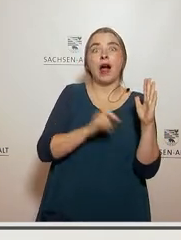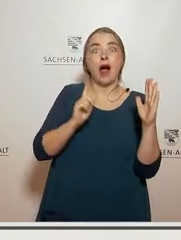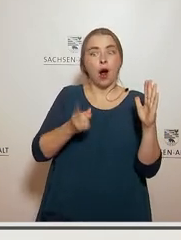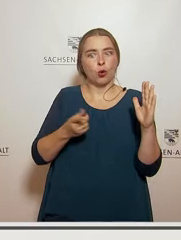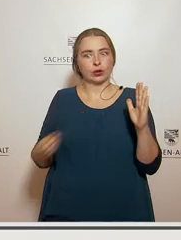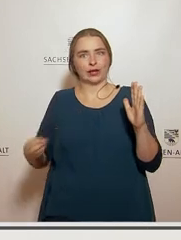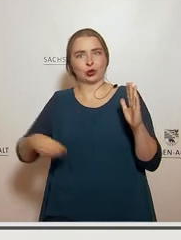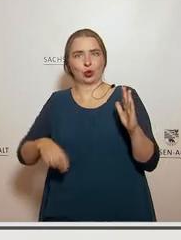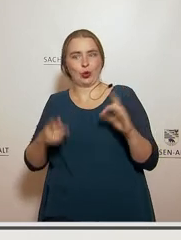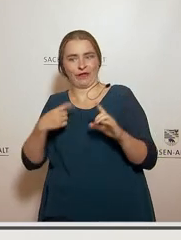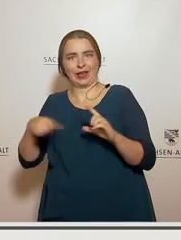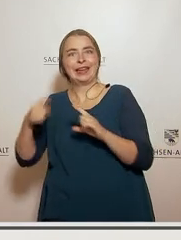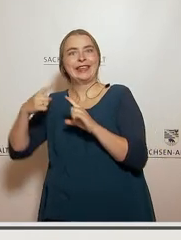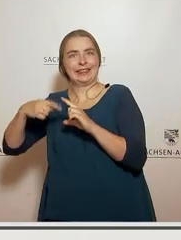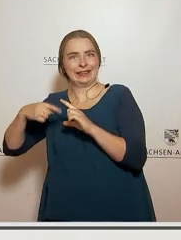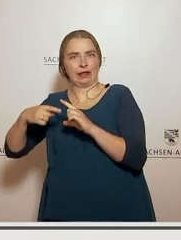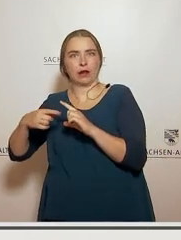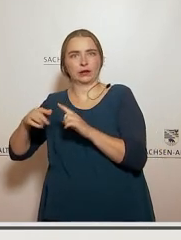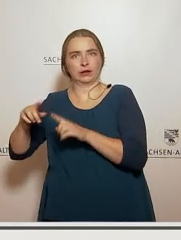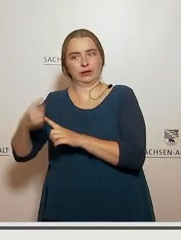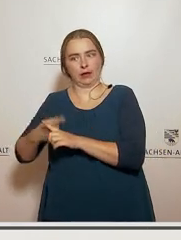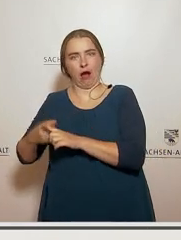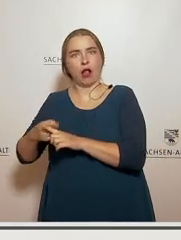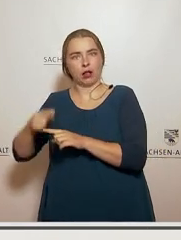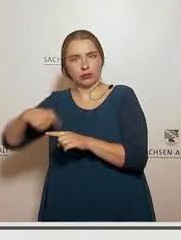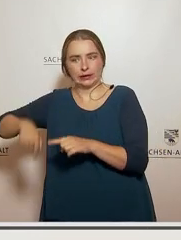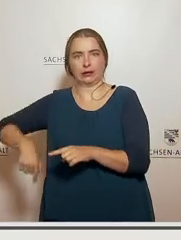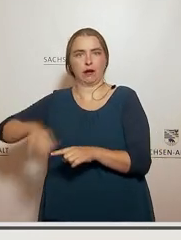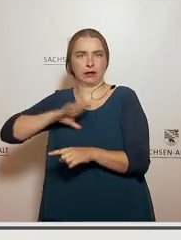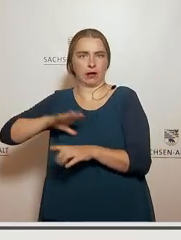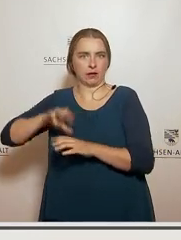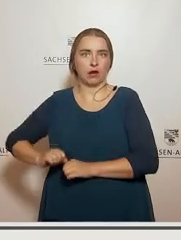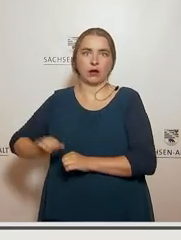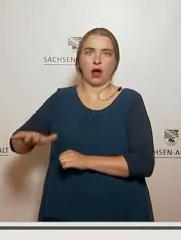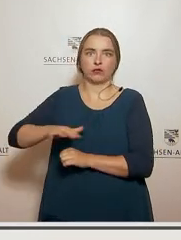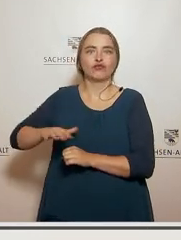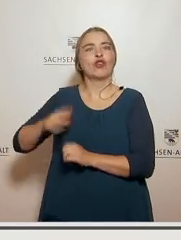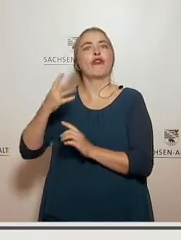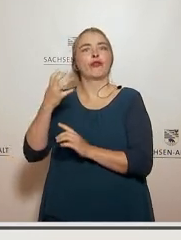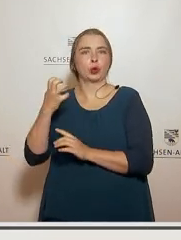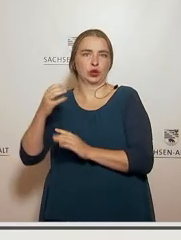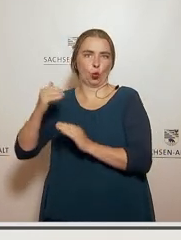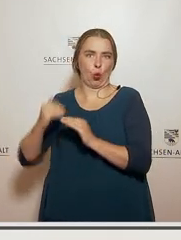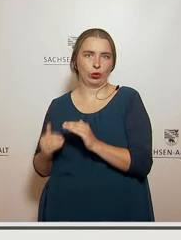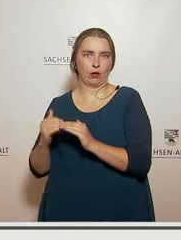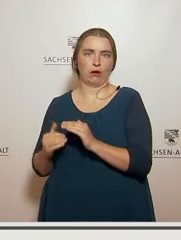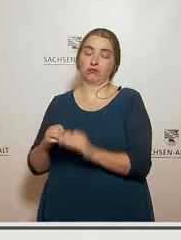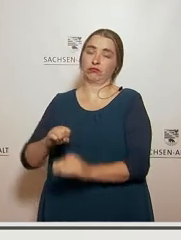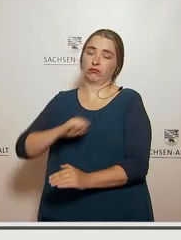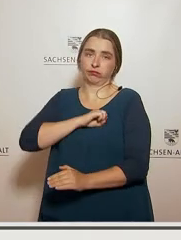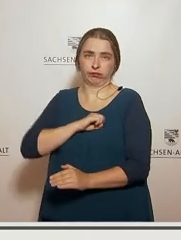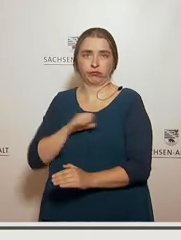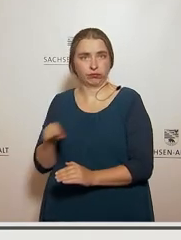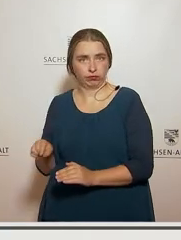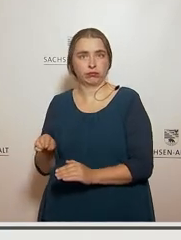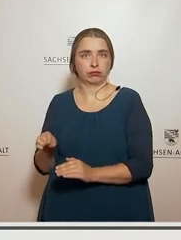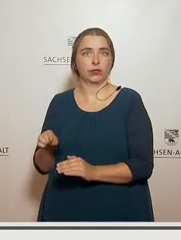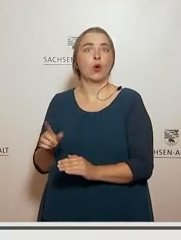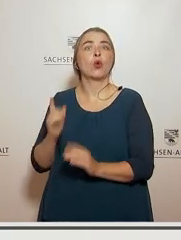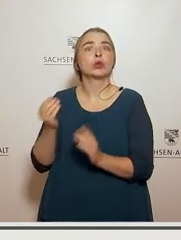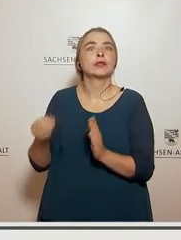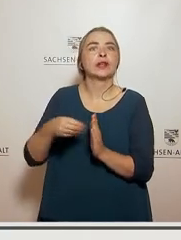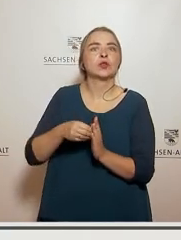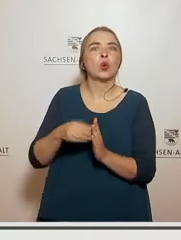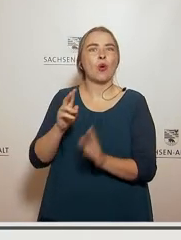sehr niedrig. Und nach unserem Lagebericht wissen Sie ja auch, dass wir im Augenblick kaum hospitalisierte